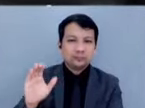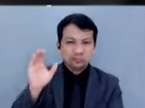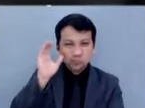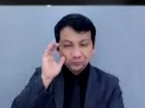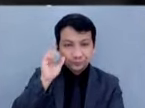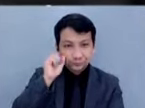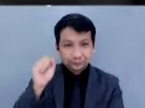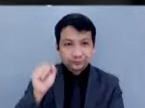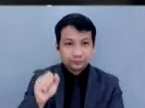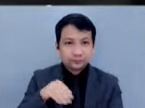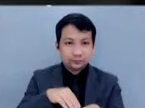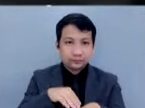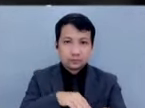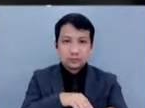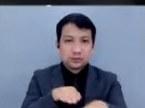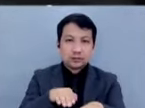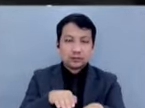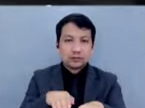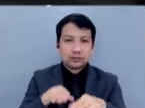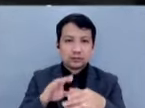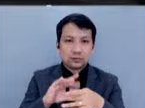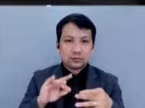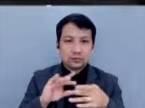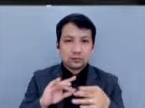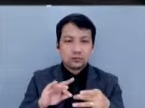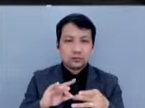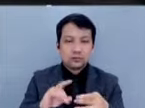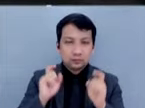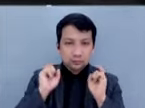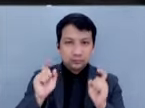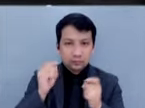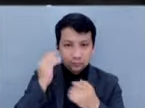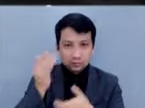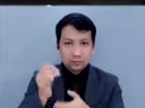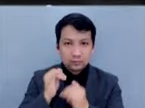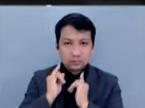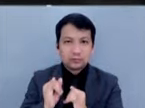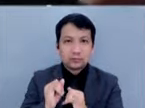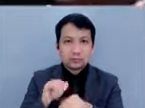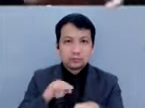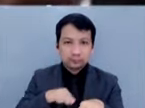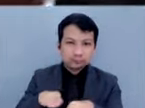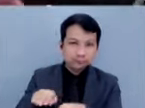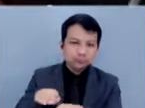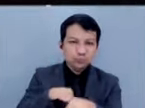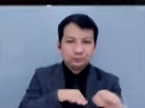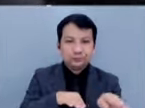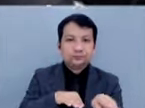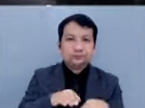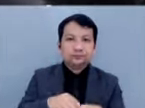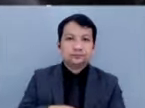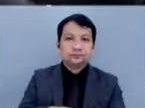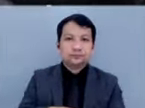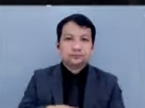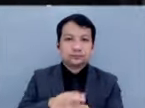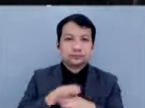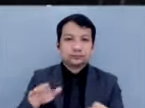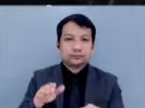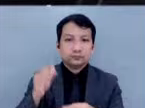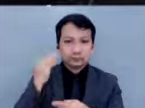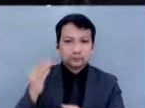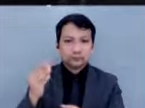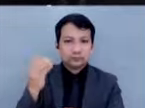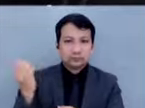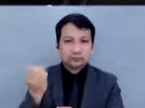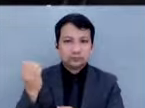ang convoy nito. Paliwanag nila, may hinahabol silang interview kaya sumingit sa busway. Hindi yan maituturing ni emergency.